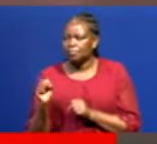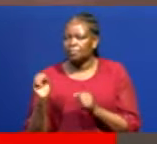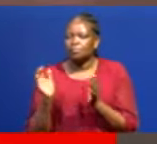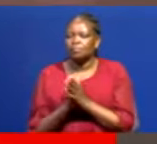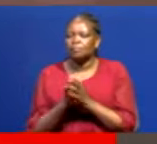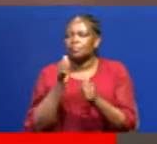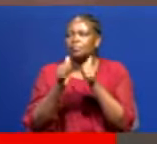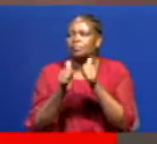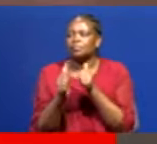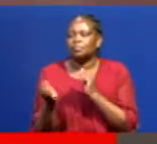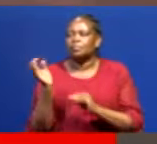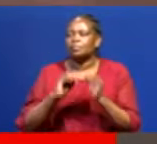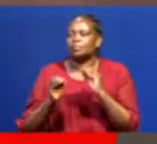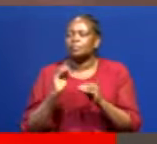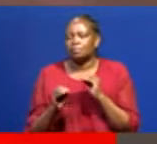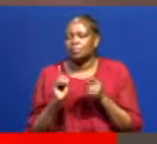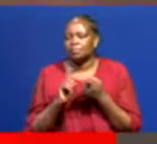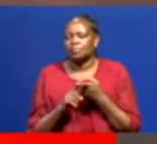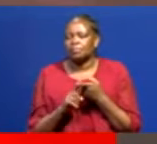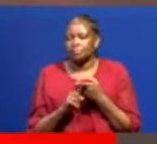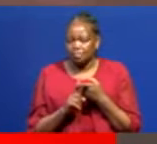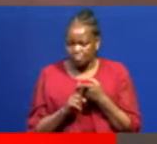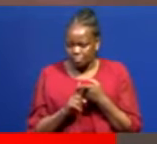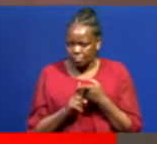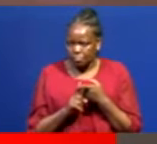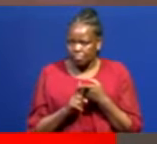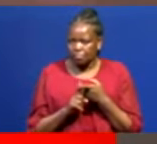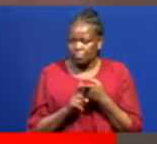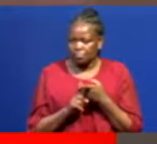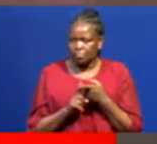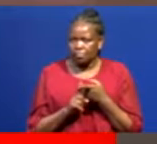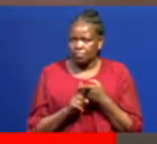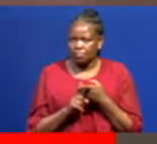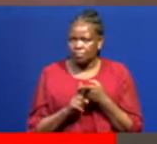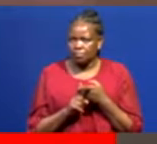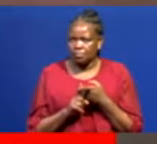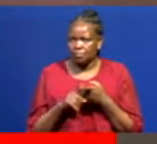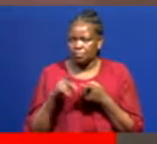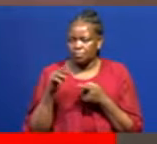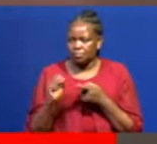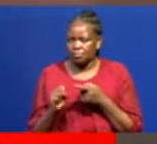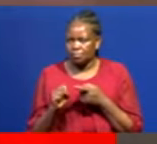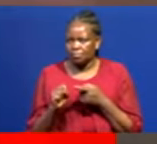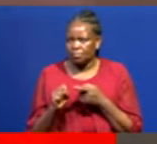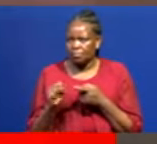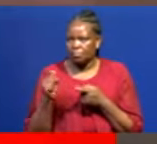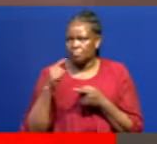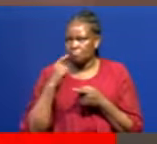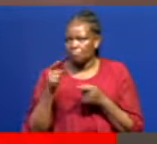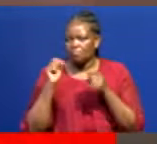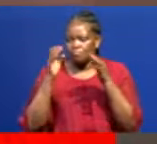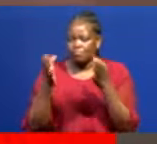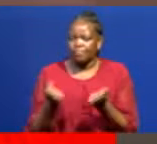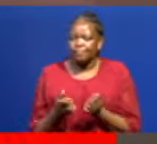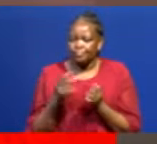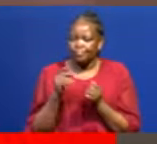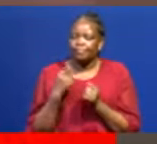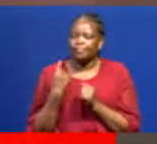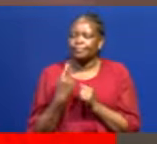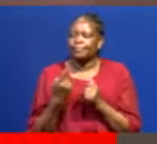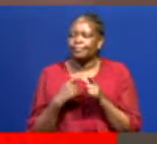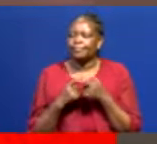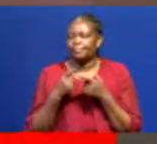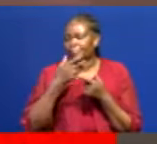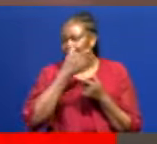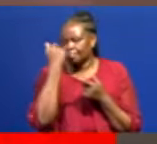sehemu gani, DNA gani kwa hii samaki yenye inachangia kutengeneza proteins. Sasa tukitaka protein peke yake,